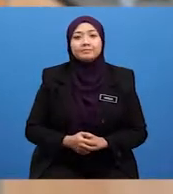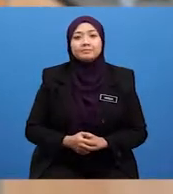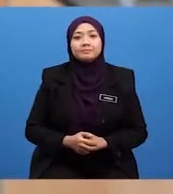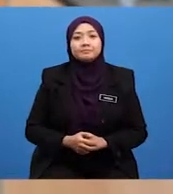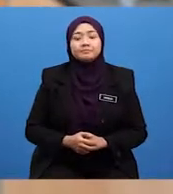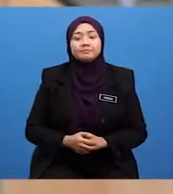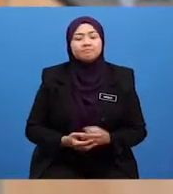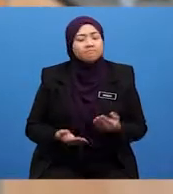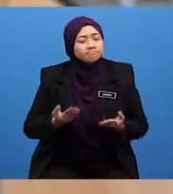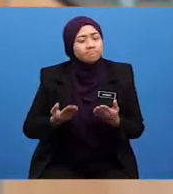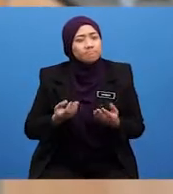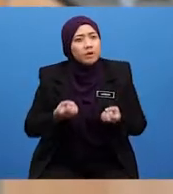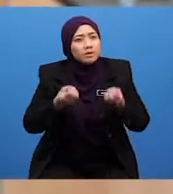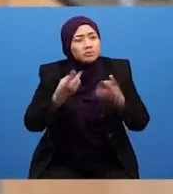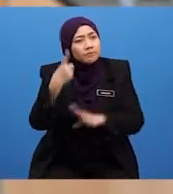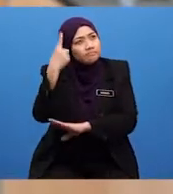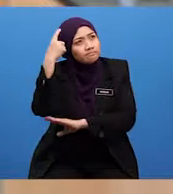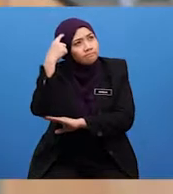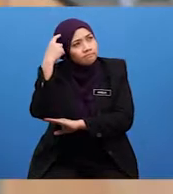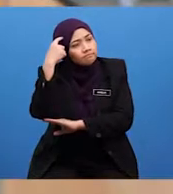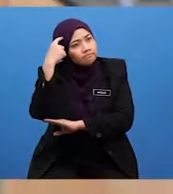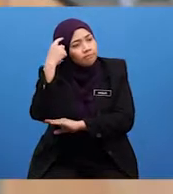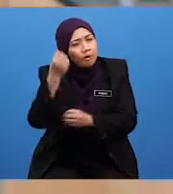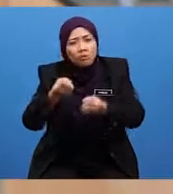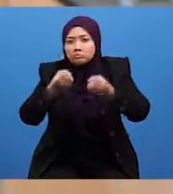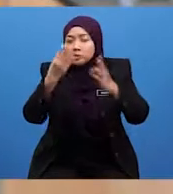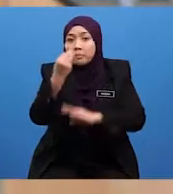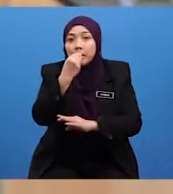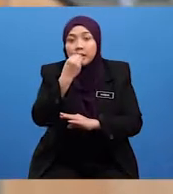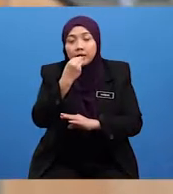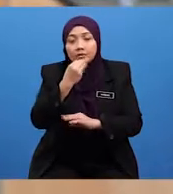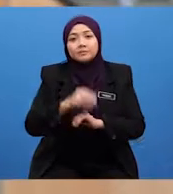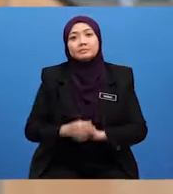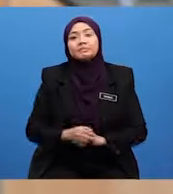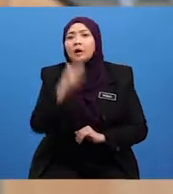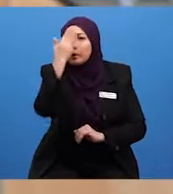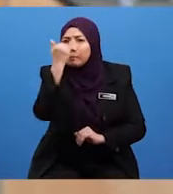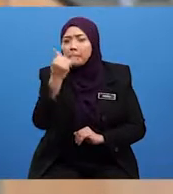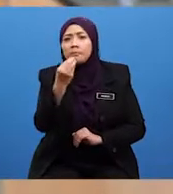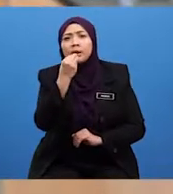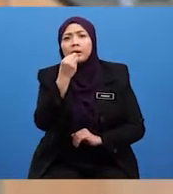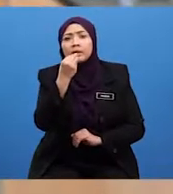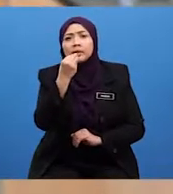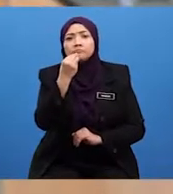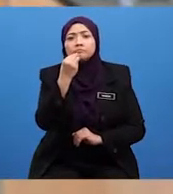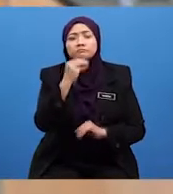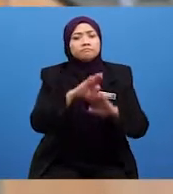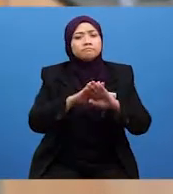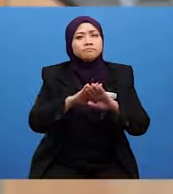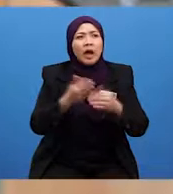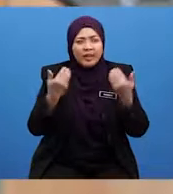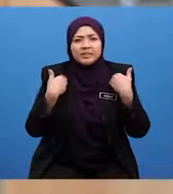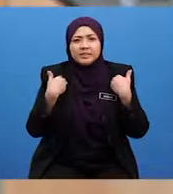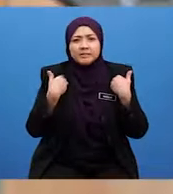Banyak makanan yang terbayang dalam pemikiran anda, kan? Kenapa makanan ini mempunyai rasa